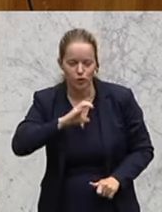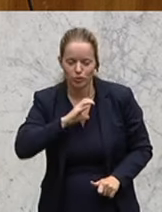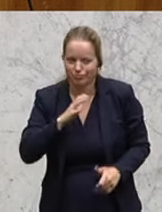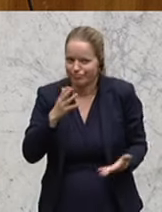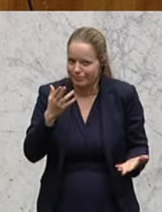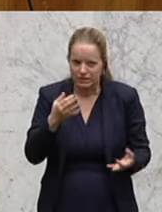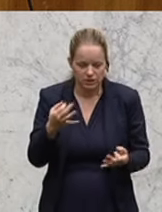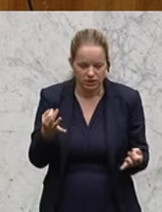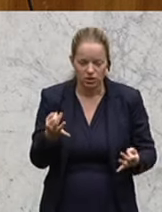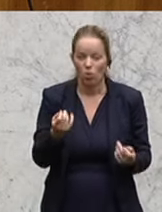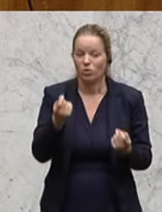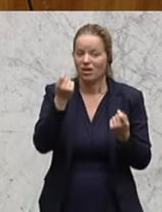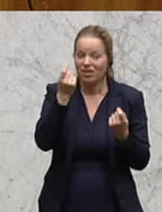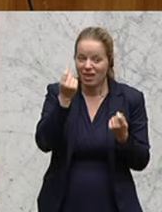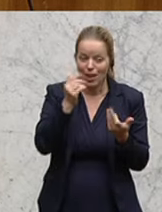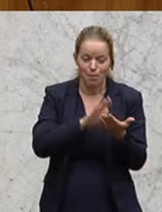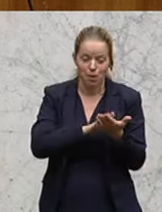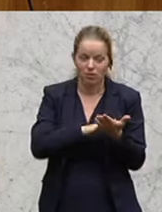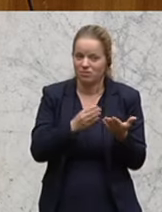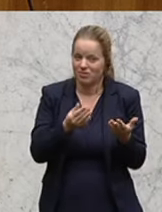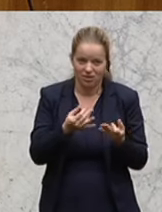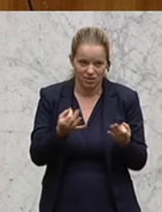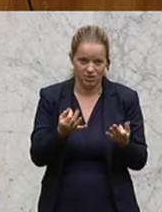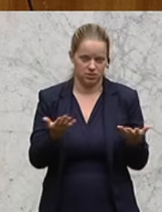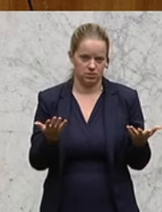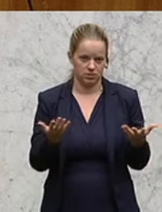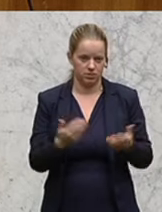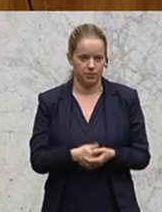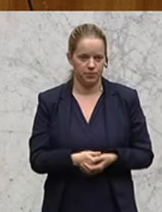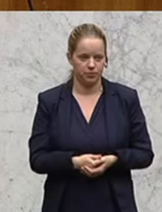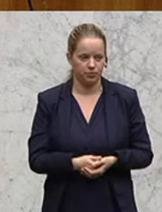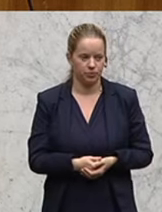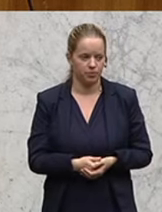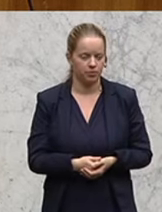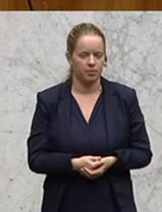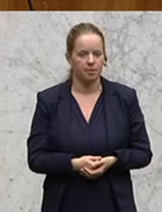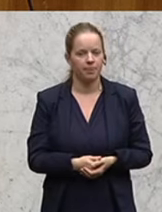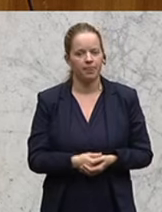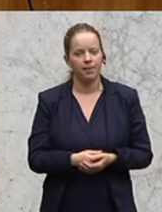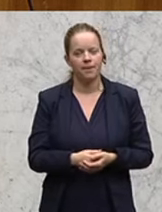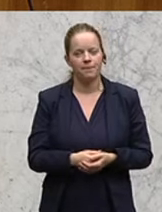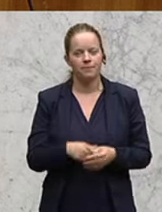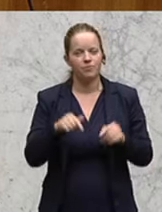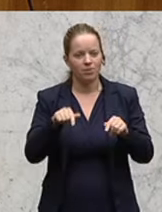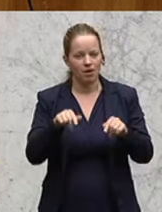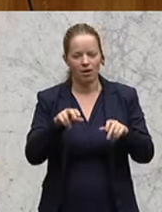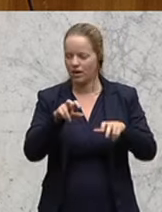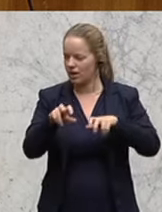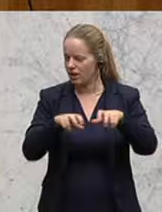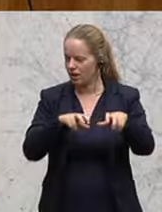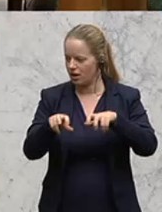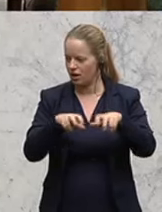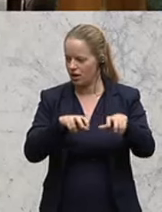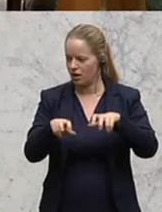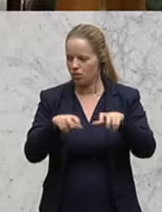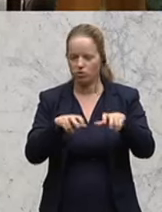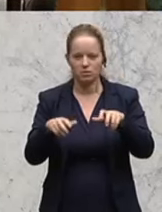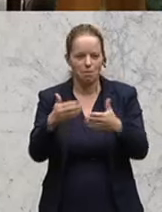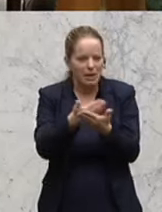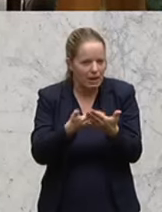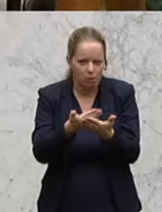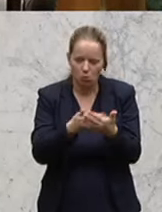Geldtasche. Und sie machen die jungen Menschen arm, Bildungsblockade regiert weiterhin. Wir verhärten uns im